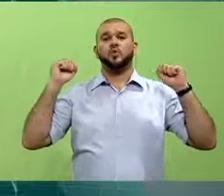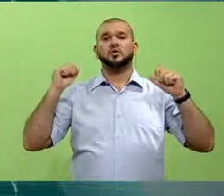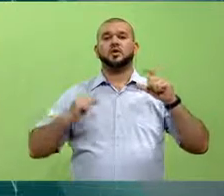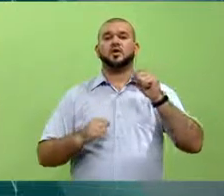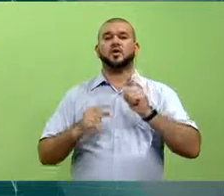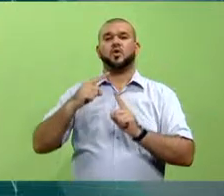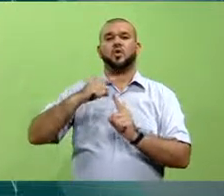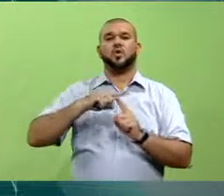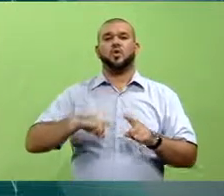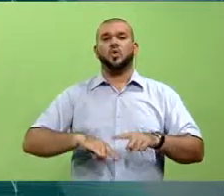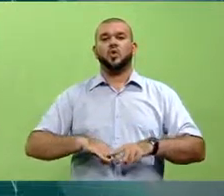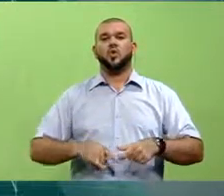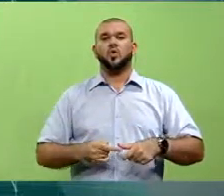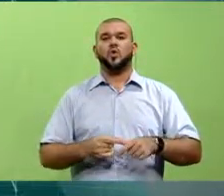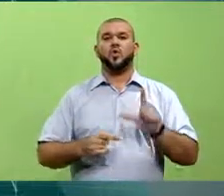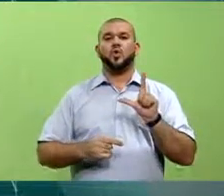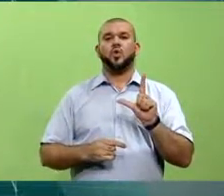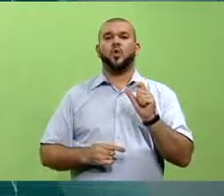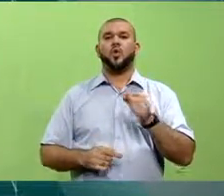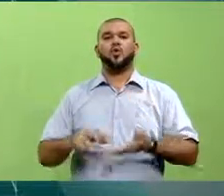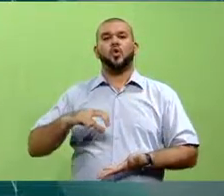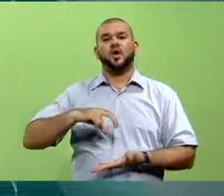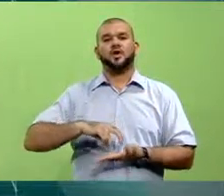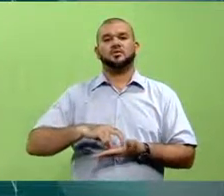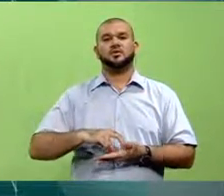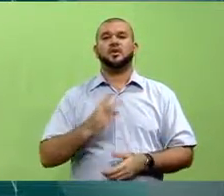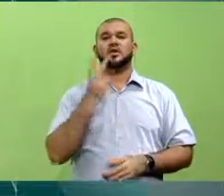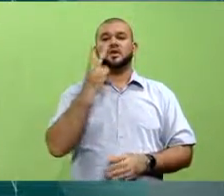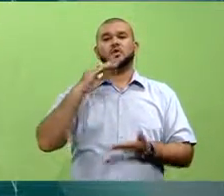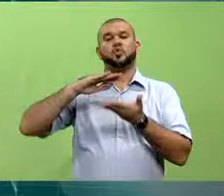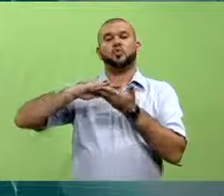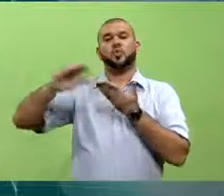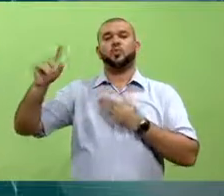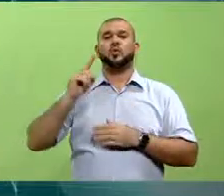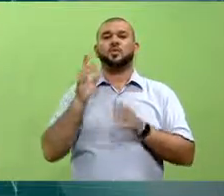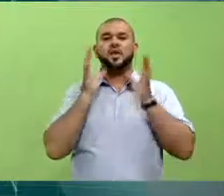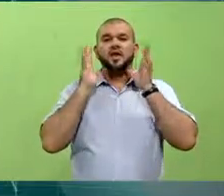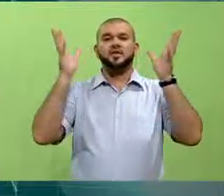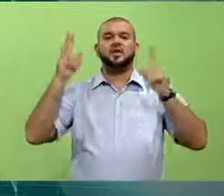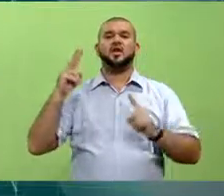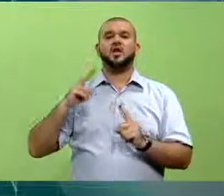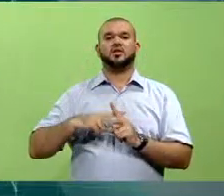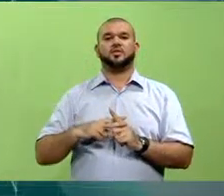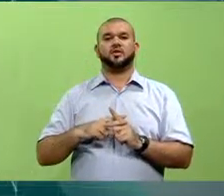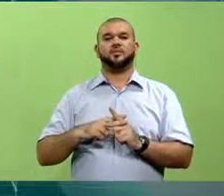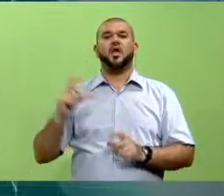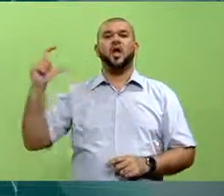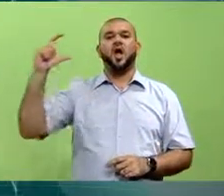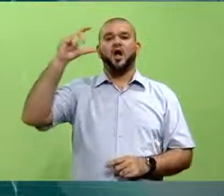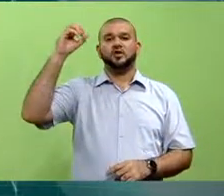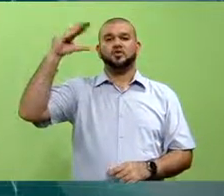Bizim Müziğimiz adlı konseri izleyen liderler barış mesajı verdi.